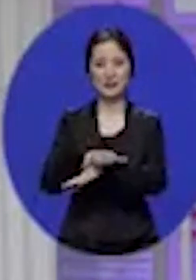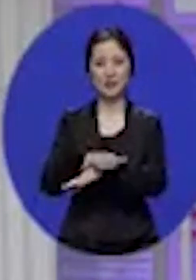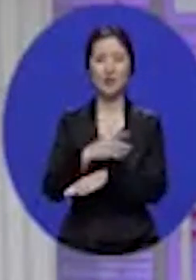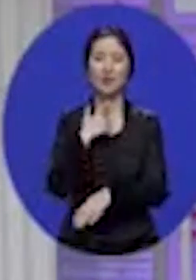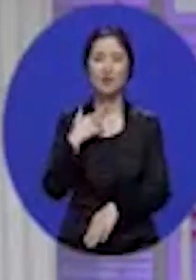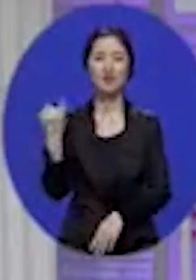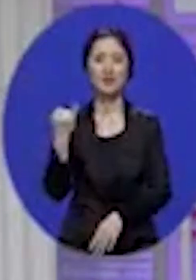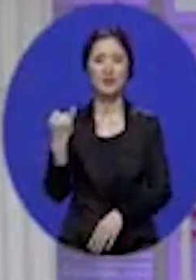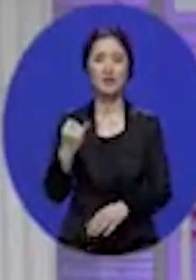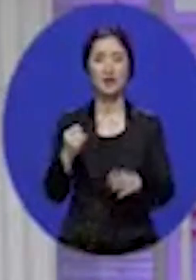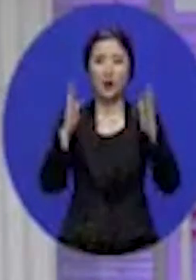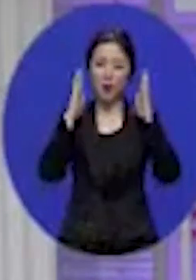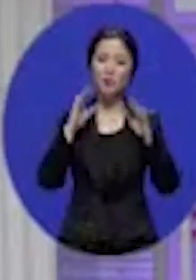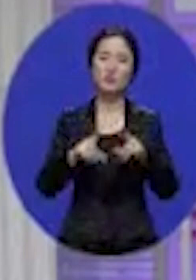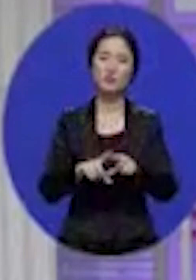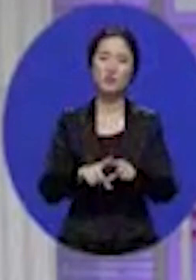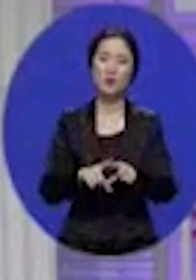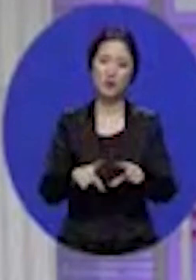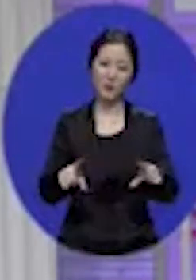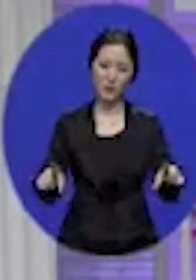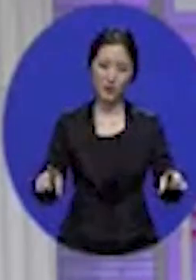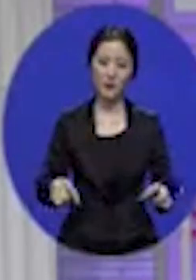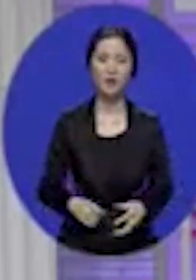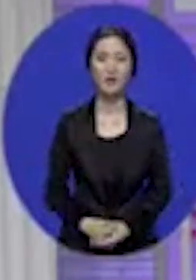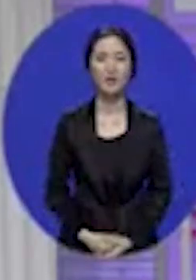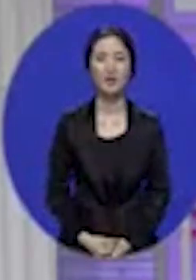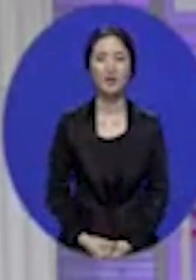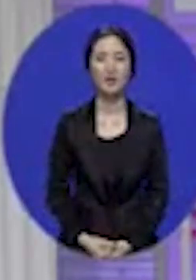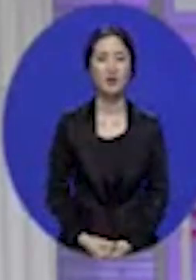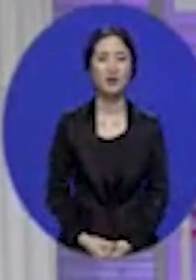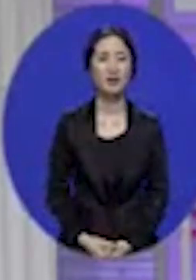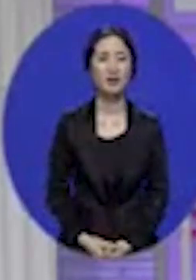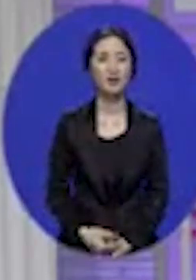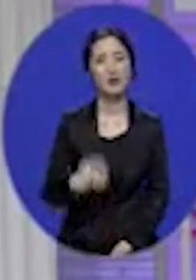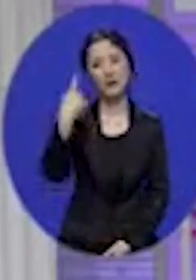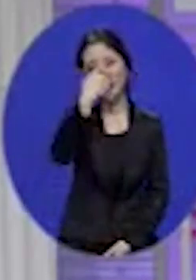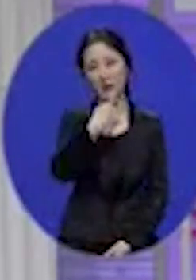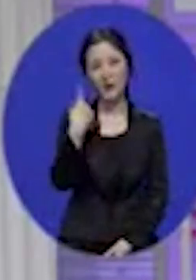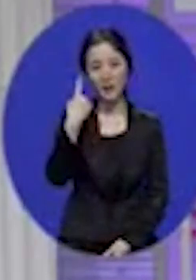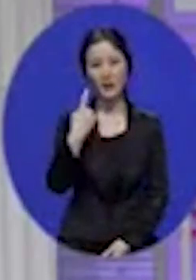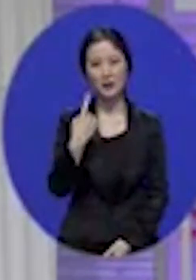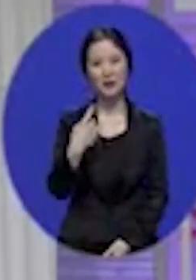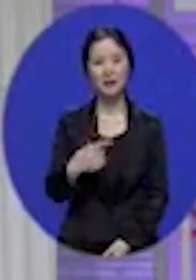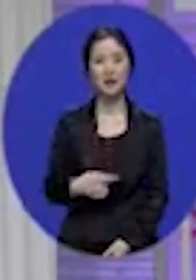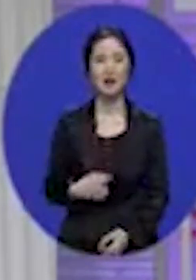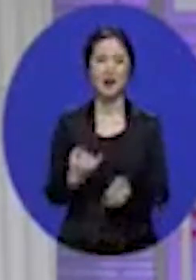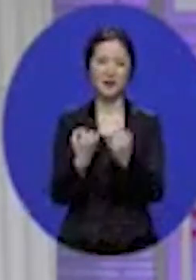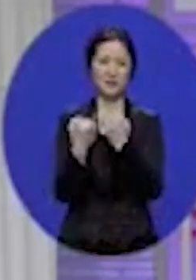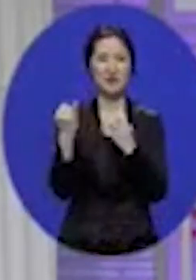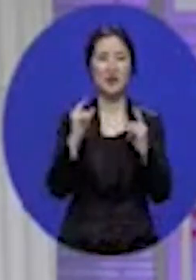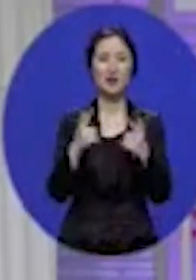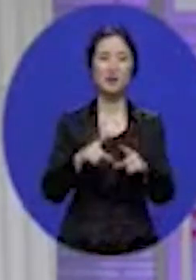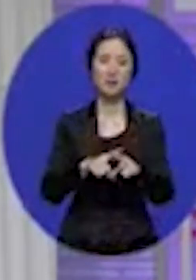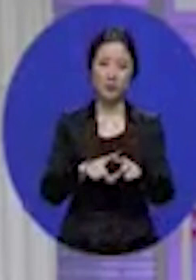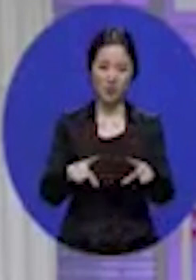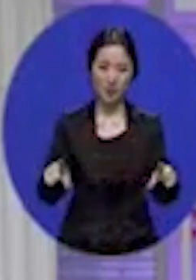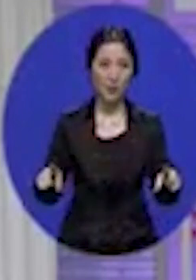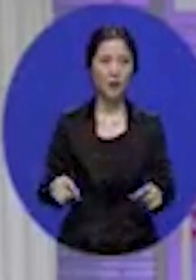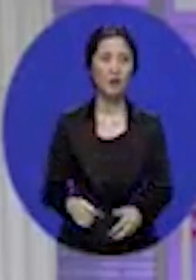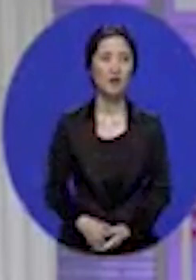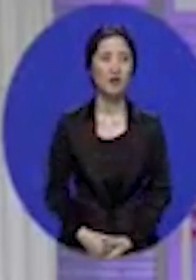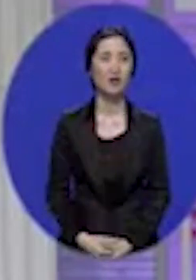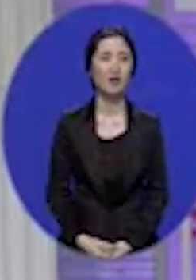뭐 학벌도 뭐 그냥 인류대학 아니고 얼굴도 뭐 그냥 뒤돌아볼 정도의 미모는 아니에요. 그죠? 이 나이에 뭐